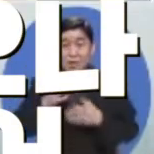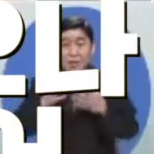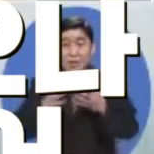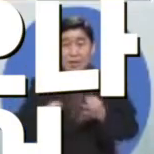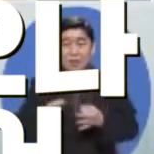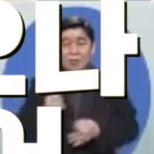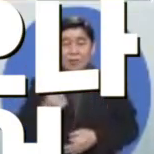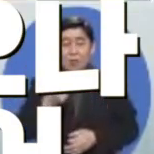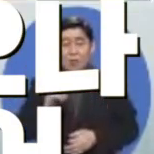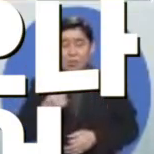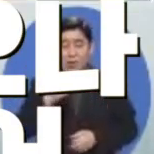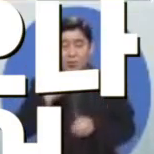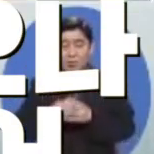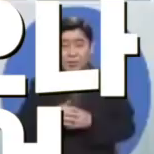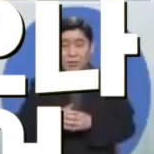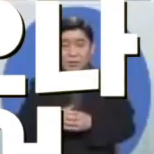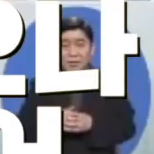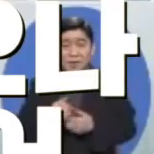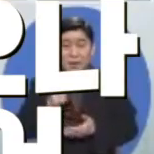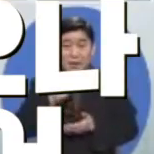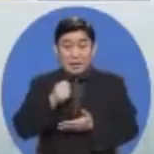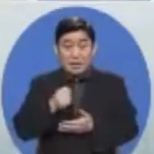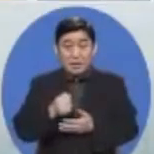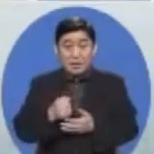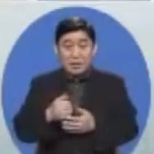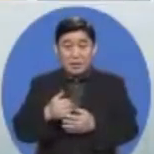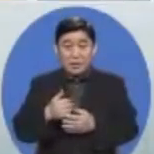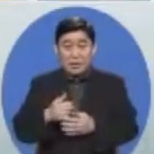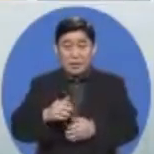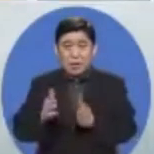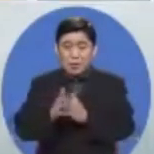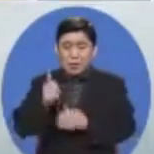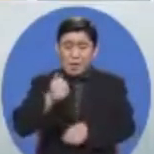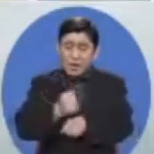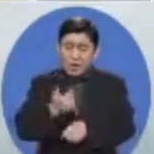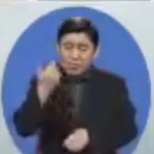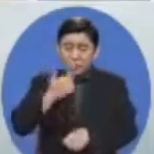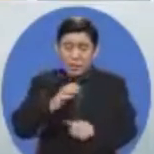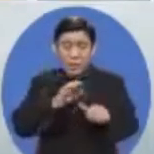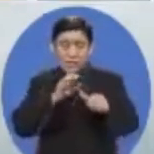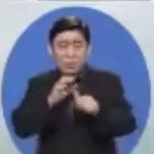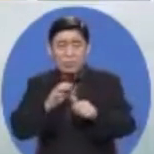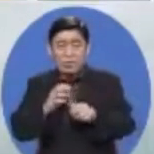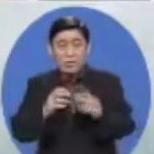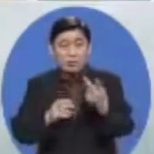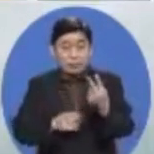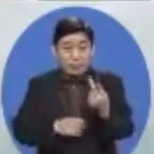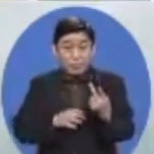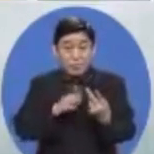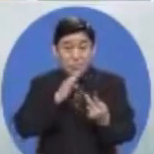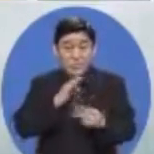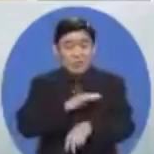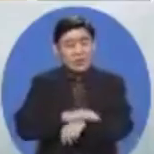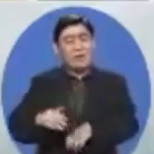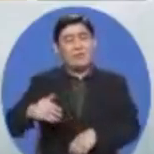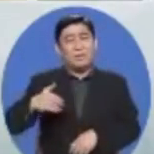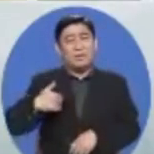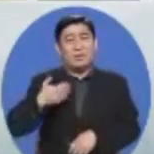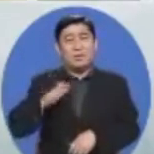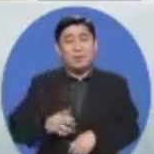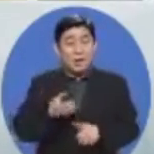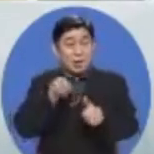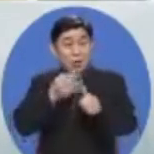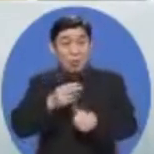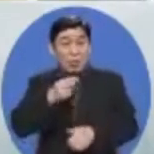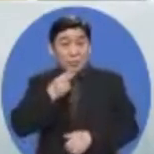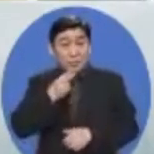김영환 후보님의 그 계정 만들어 드릴 수 있습니다. 지금도. 그러니까 본인이 했거나 누군가 도용했거나 둘 중에 하나 아니겠습니까? 저는 잘 모르겠습니다. 근데 이거 왜